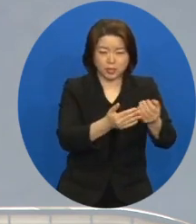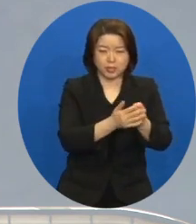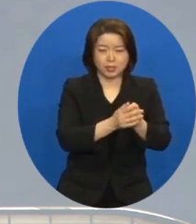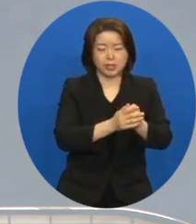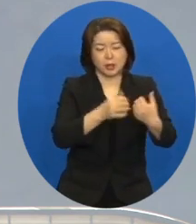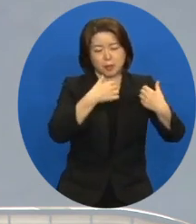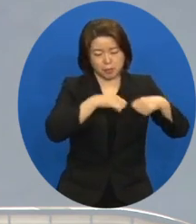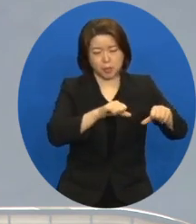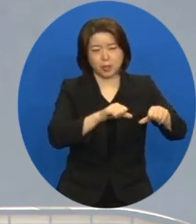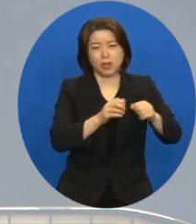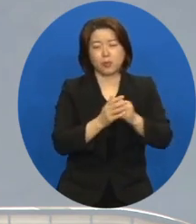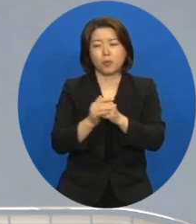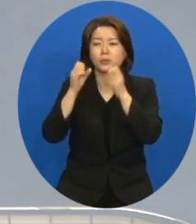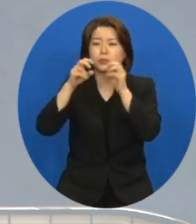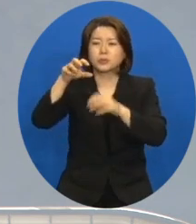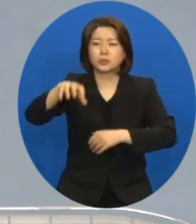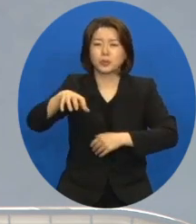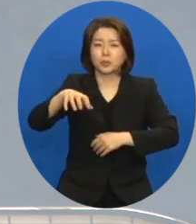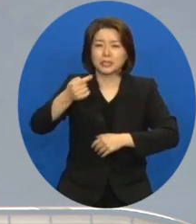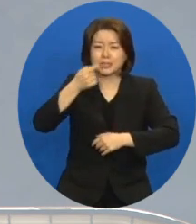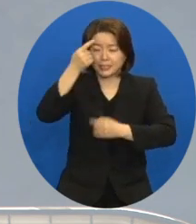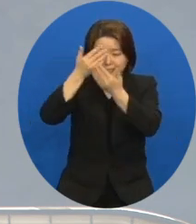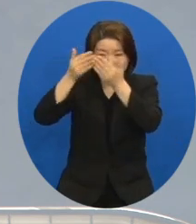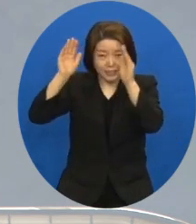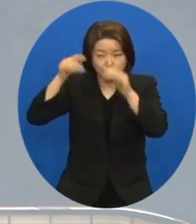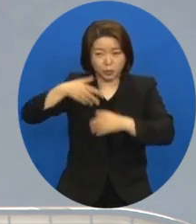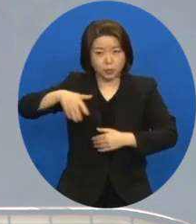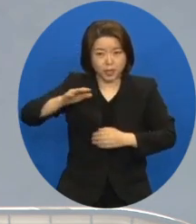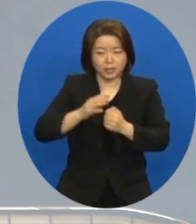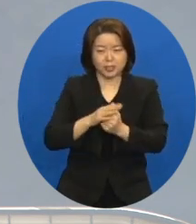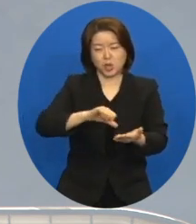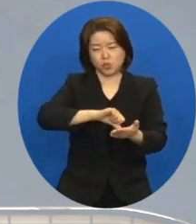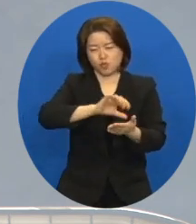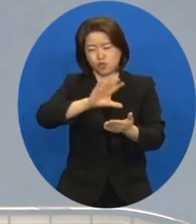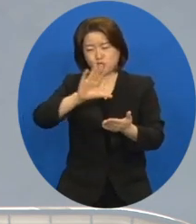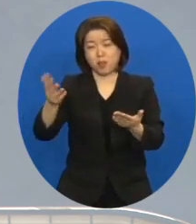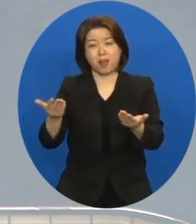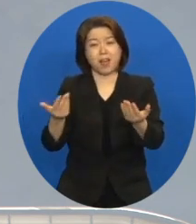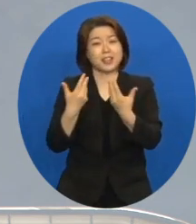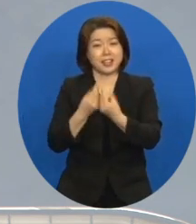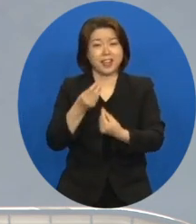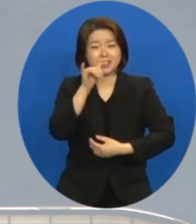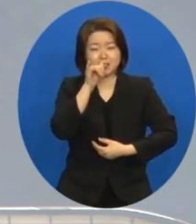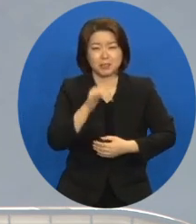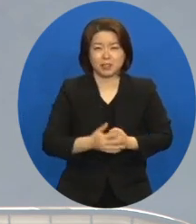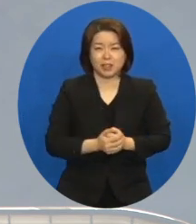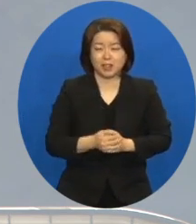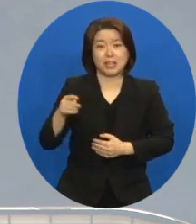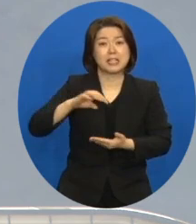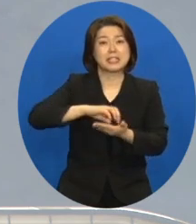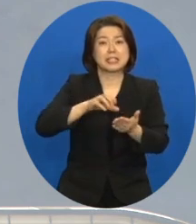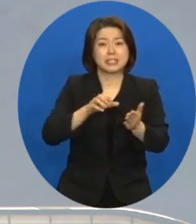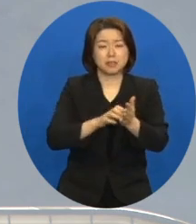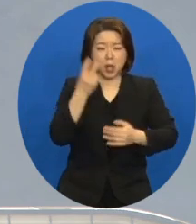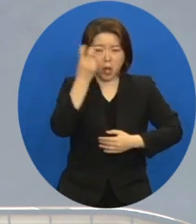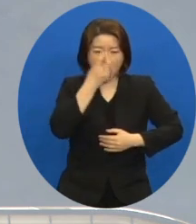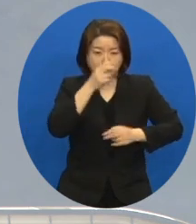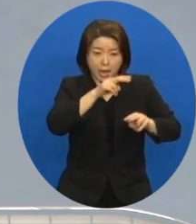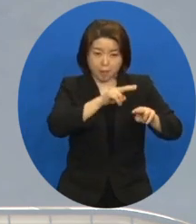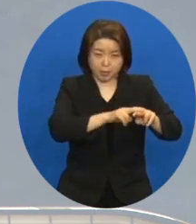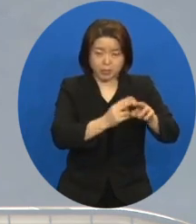인도로 돌아가는 참 유명한 사건이 있었습니다. 그만큼